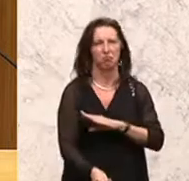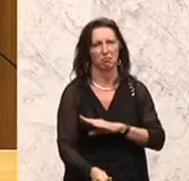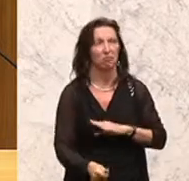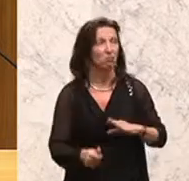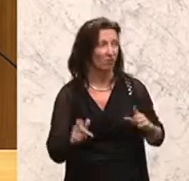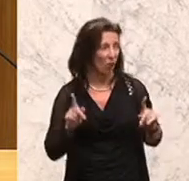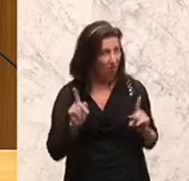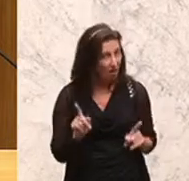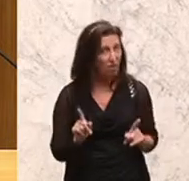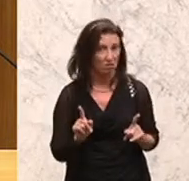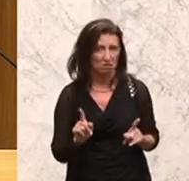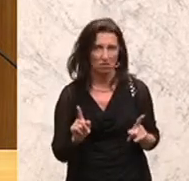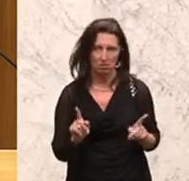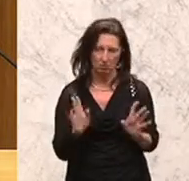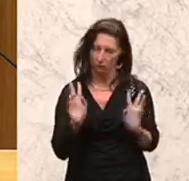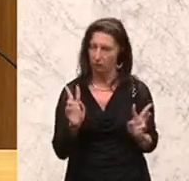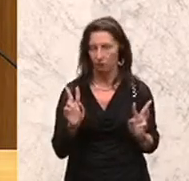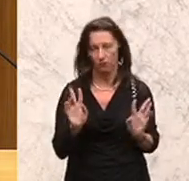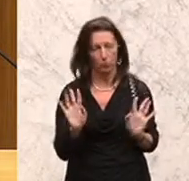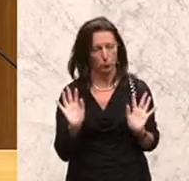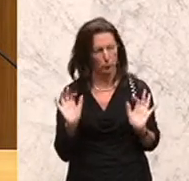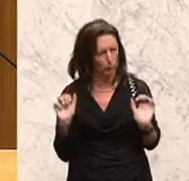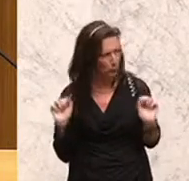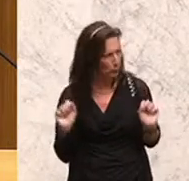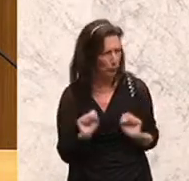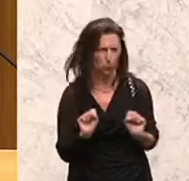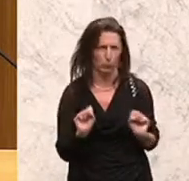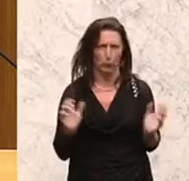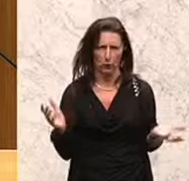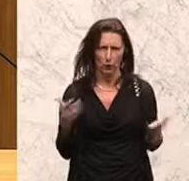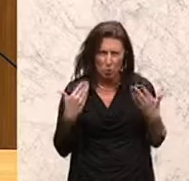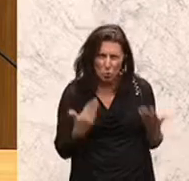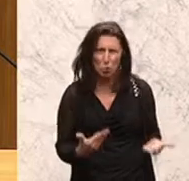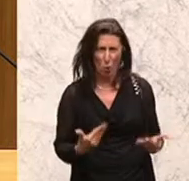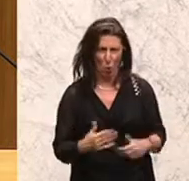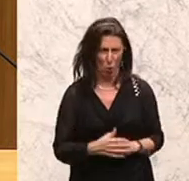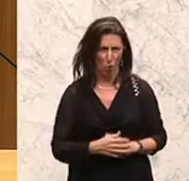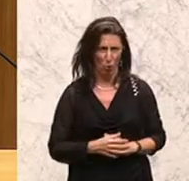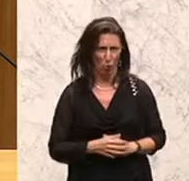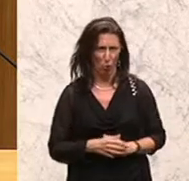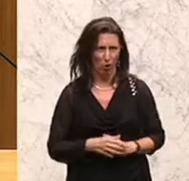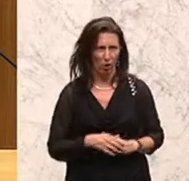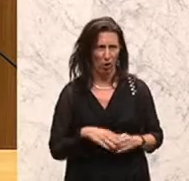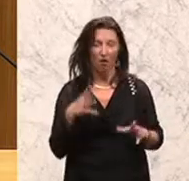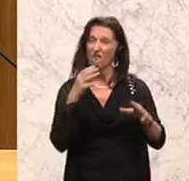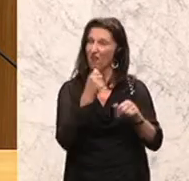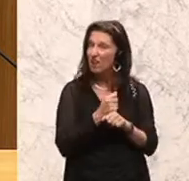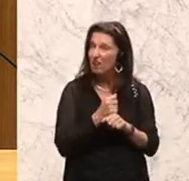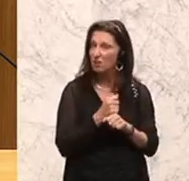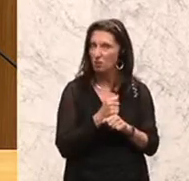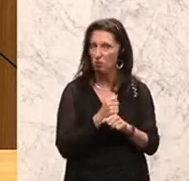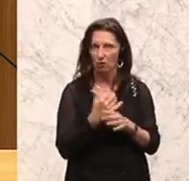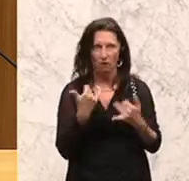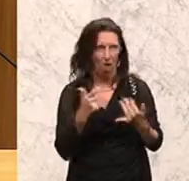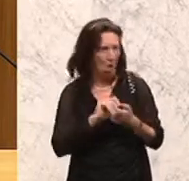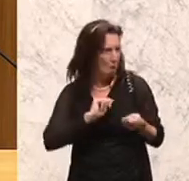dermaßen haarsträubend, dass hier so vorgegangen wird, dass dass hier die Verfassung so